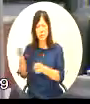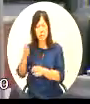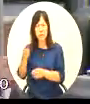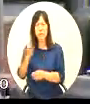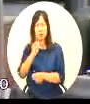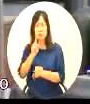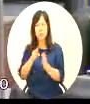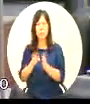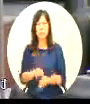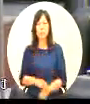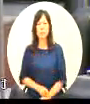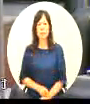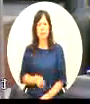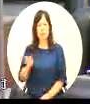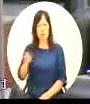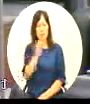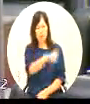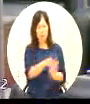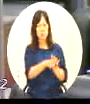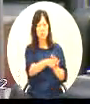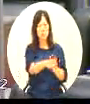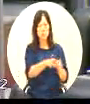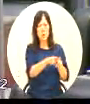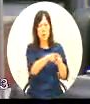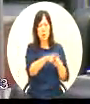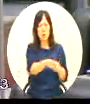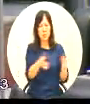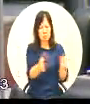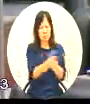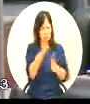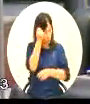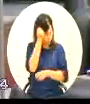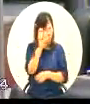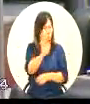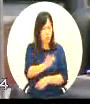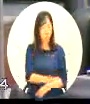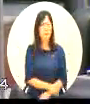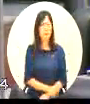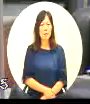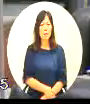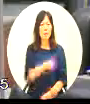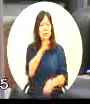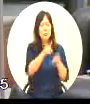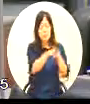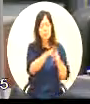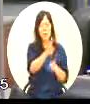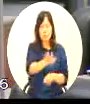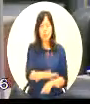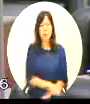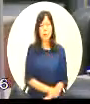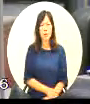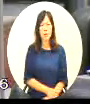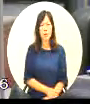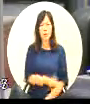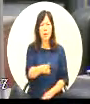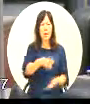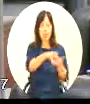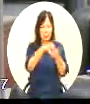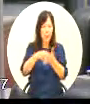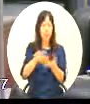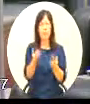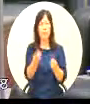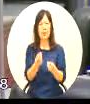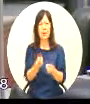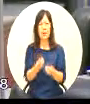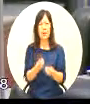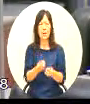了，他的伴侣表明说，他就是这个烧伤病人的同居人，他就是他的伴侣。虽然他们没有办这个所内住记的证明，